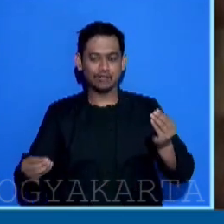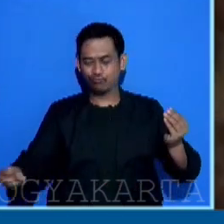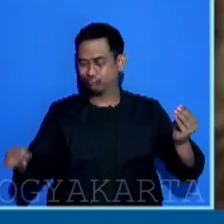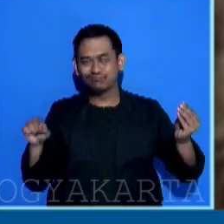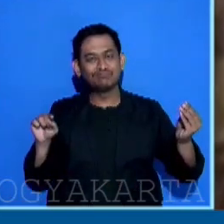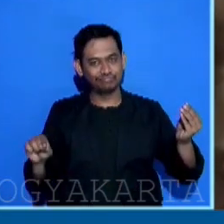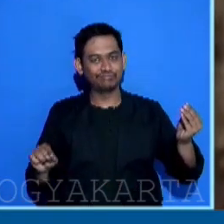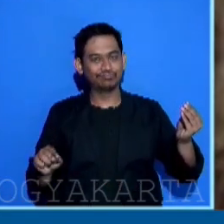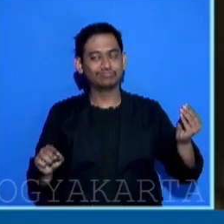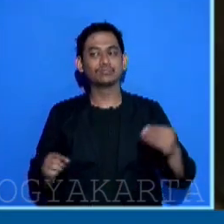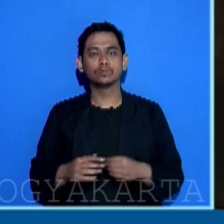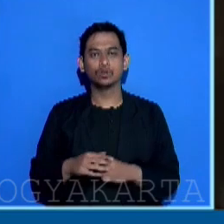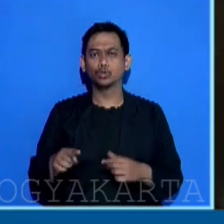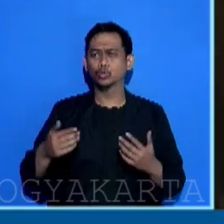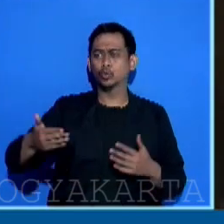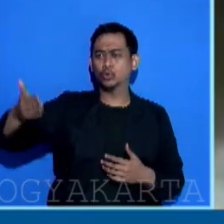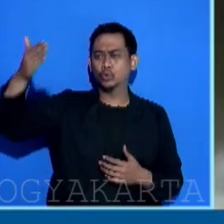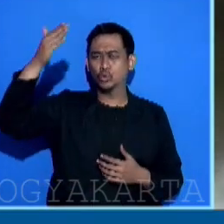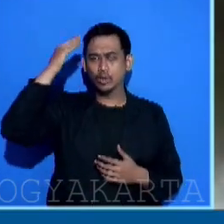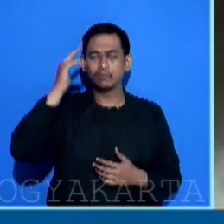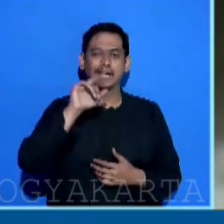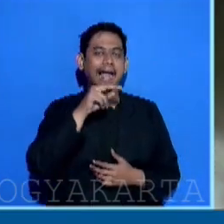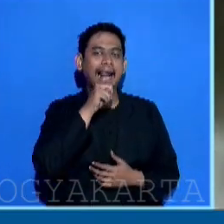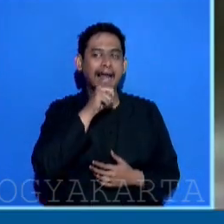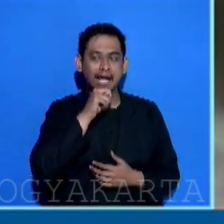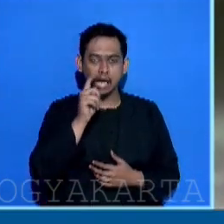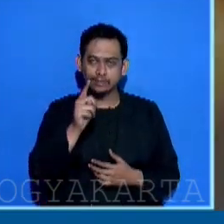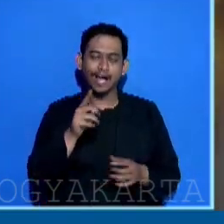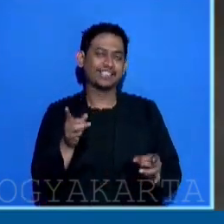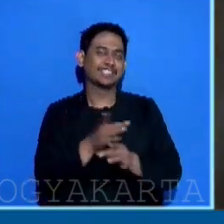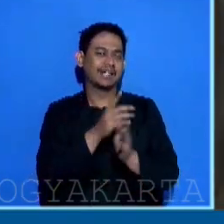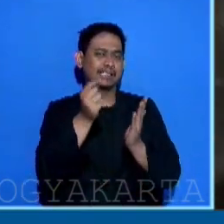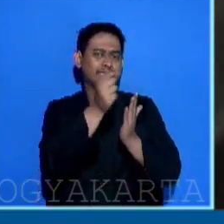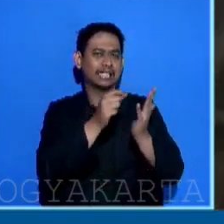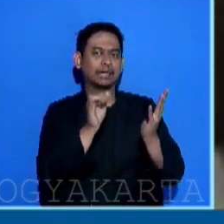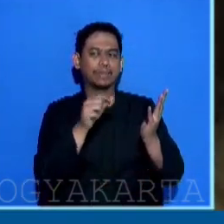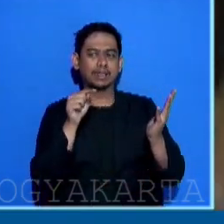Wit saking simbah-simbahipun piranti ingkang dipunaken inih tetep